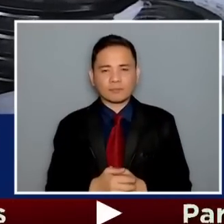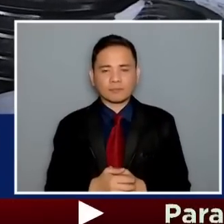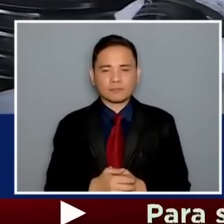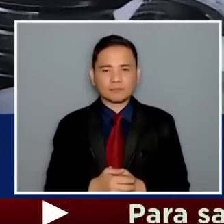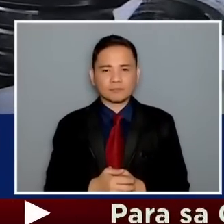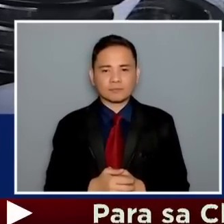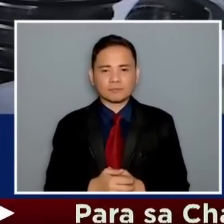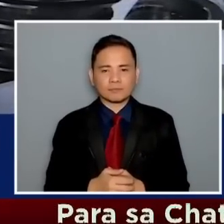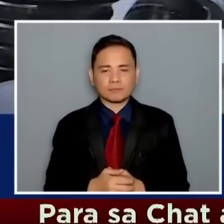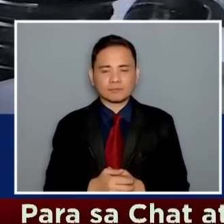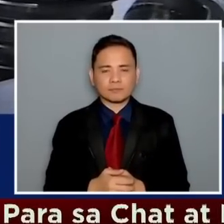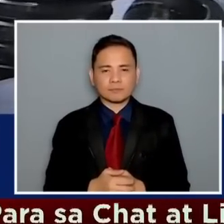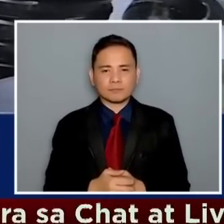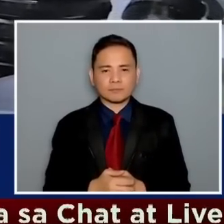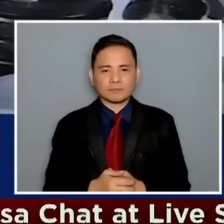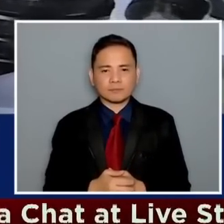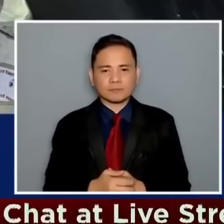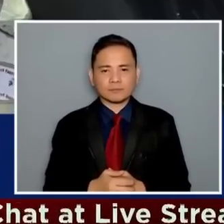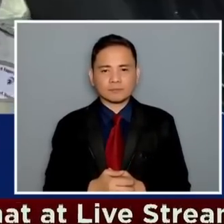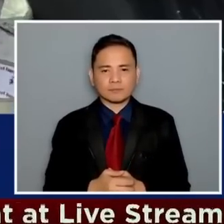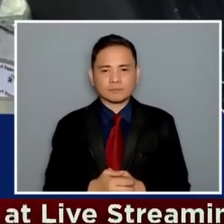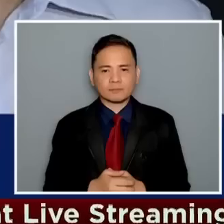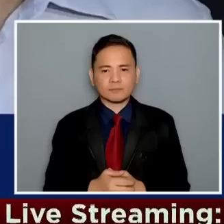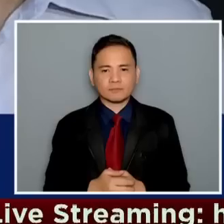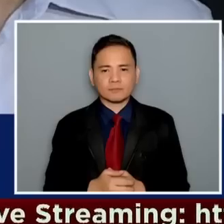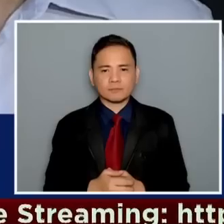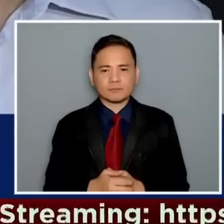Act ang consignee.